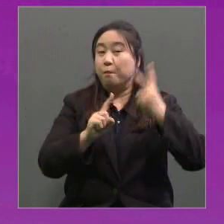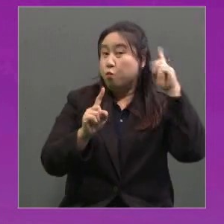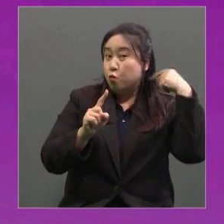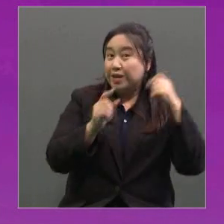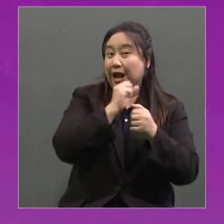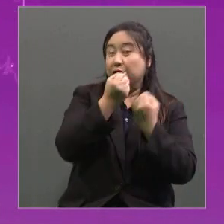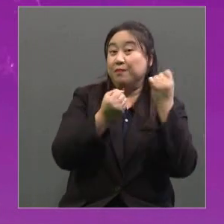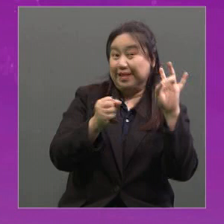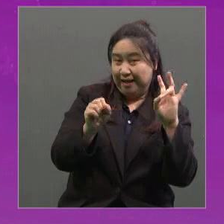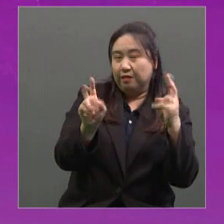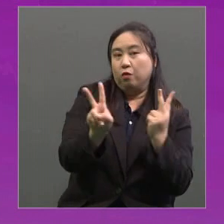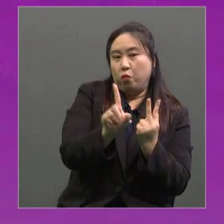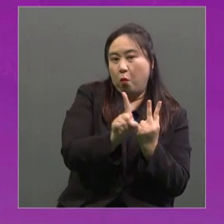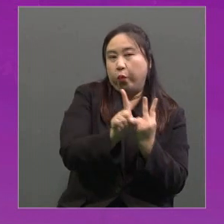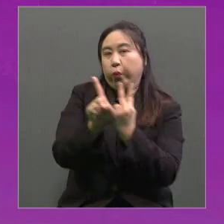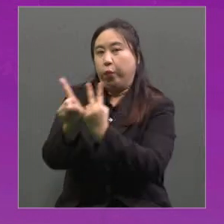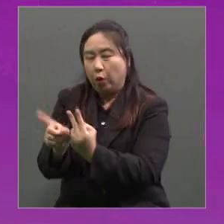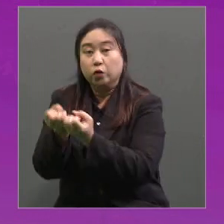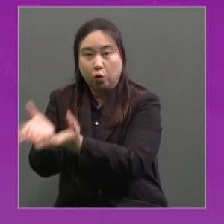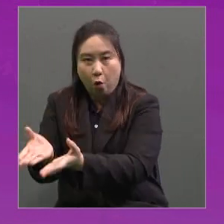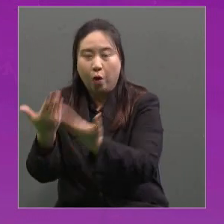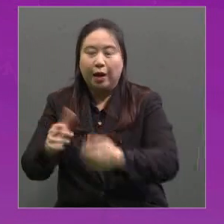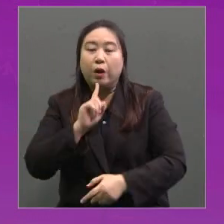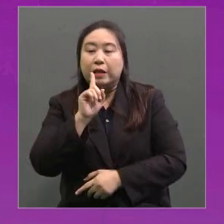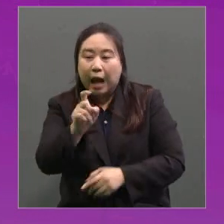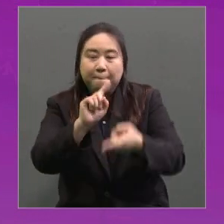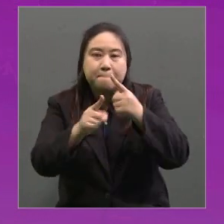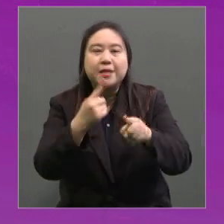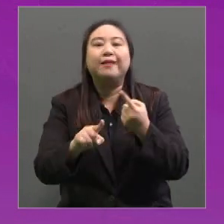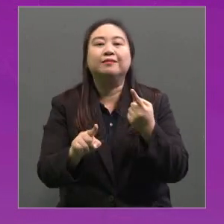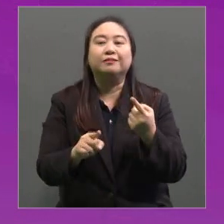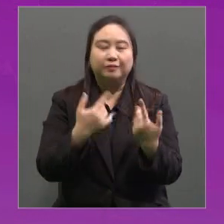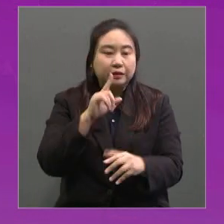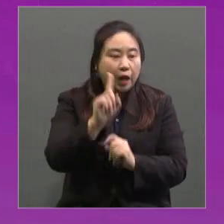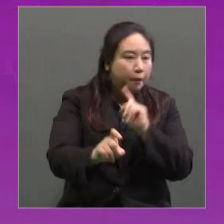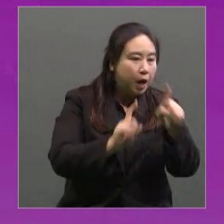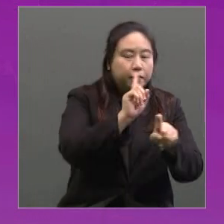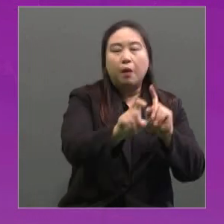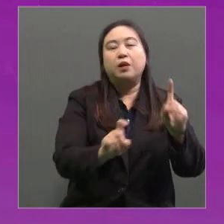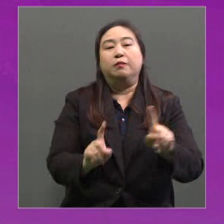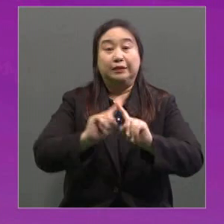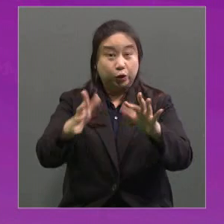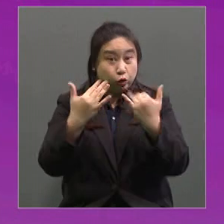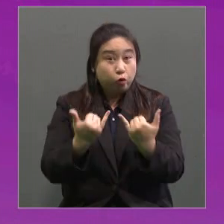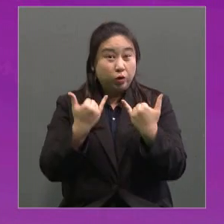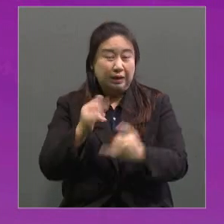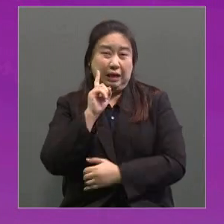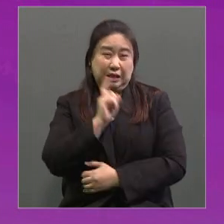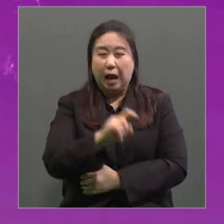เรียบร้อยแล้วรวมถึงเพื่อนของตัวเยาวชนด้วย เพียงแต่ว่ามารับเนี่ยนะ เพียงแต่ว่าตอนนี้ที่ยังเหลือห